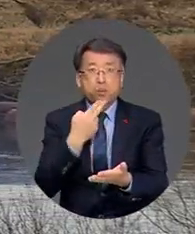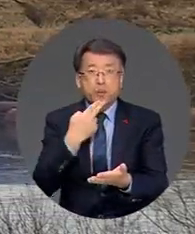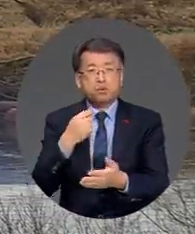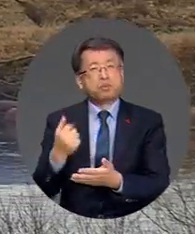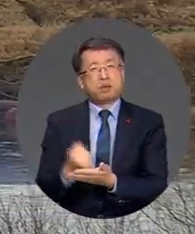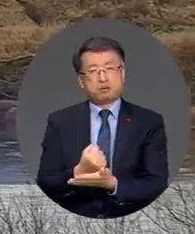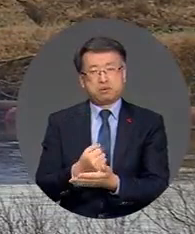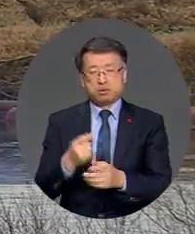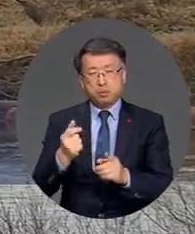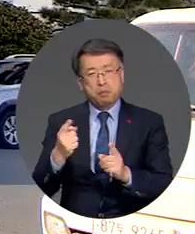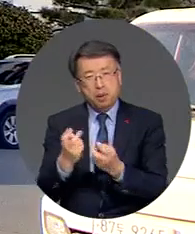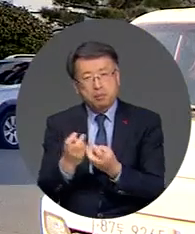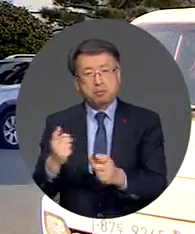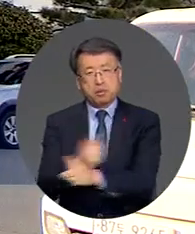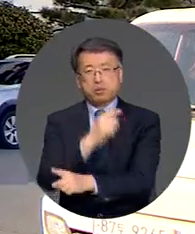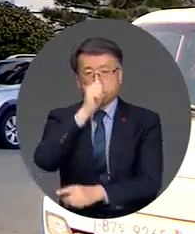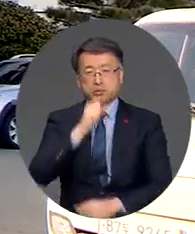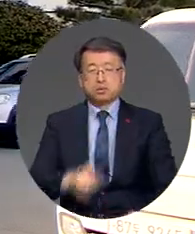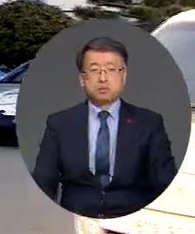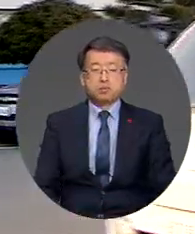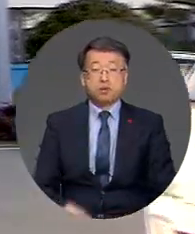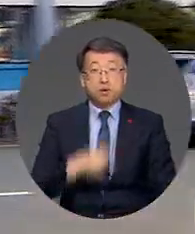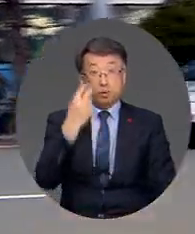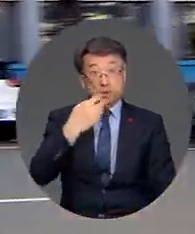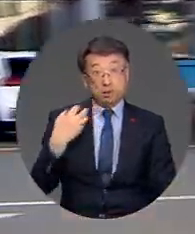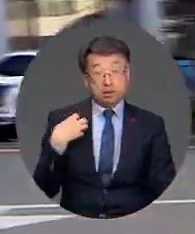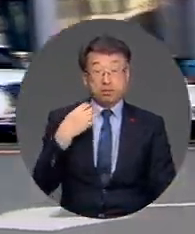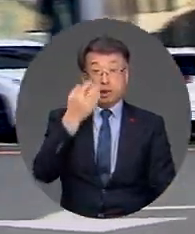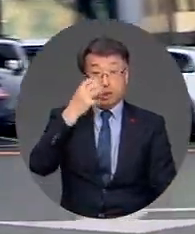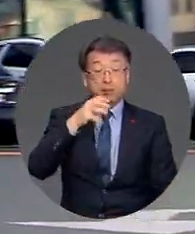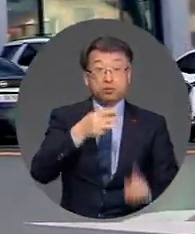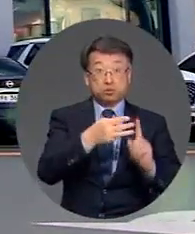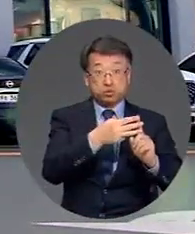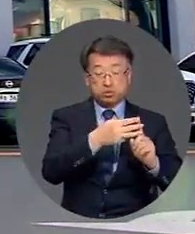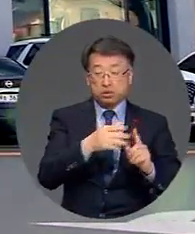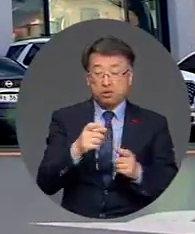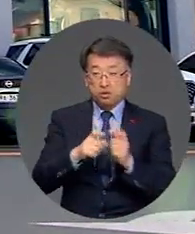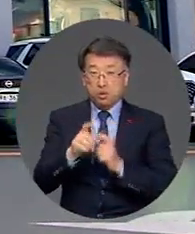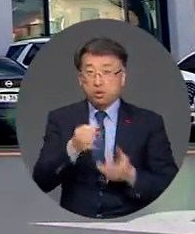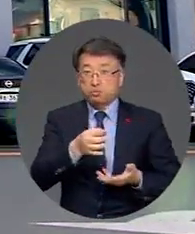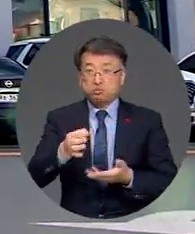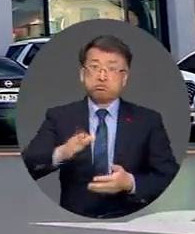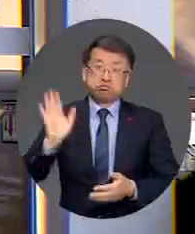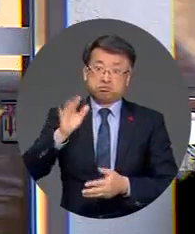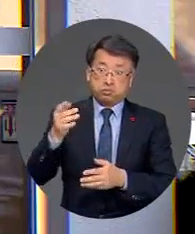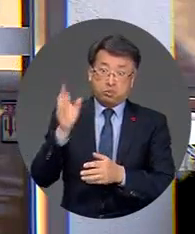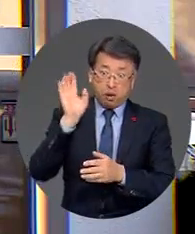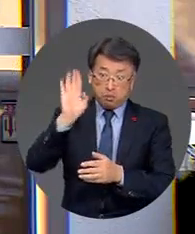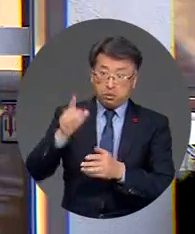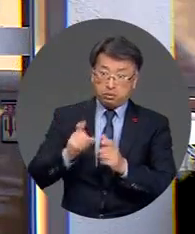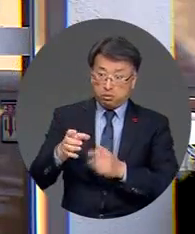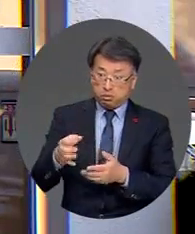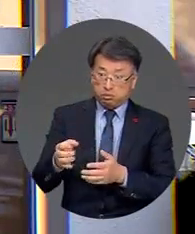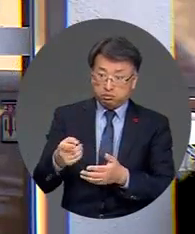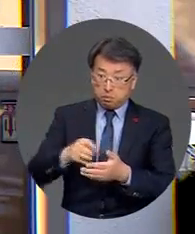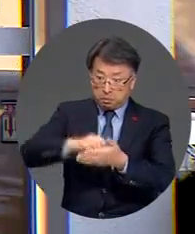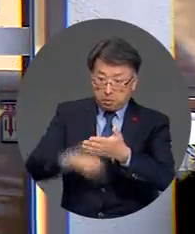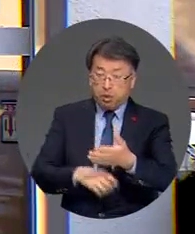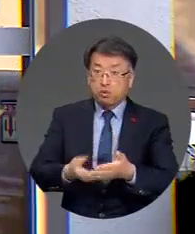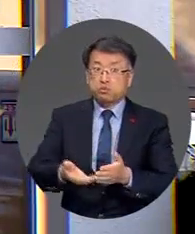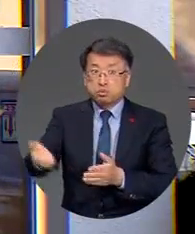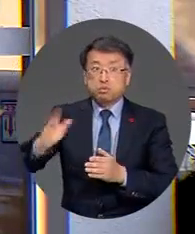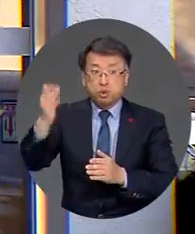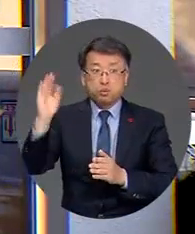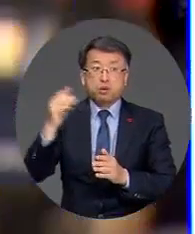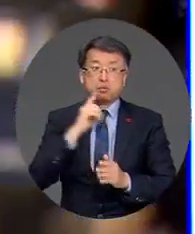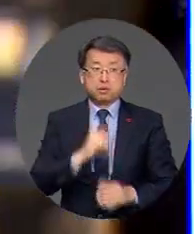바뀌어야 된다고 생각을 합니다. 관리 감독을 하는 함안군은 추가 공사비를 덜 주면 그만이라는 입장입니다. 진행률에